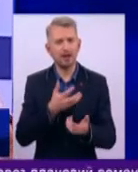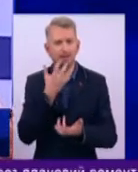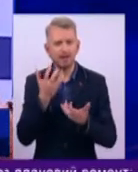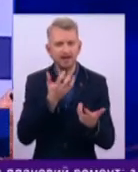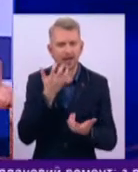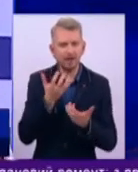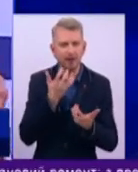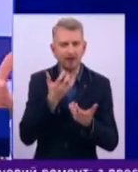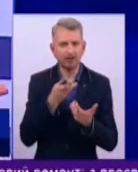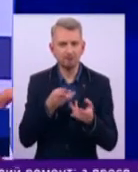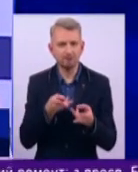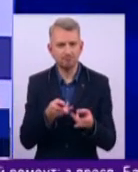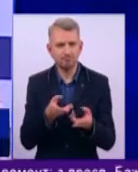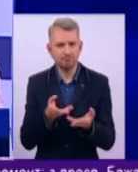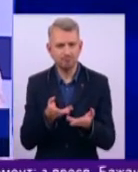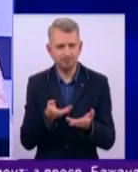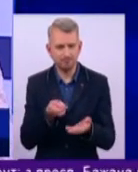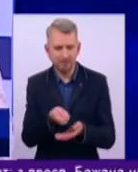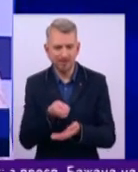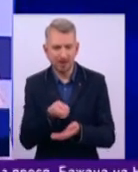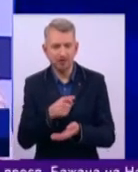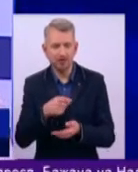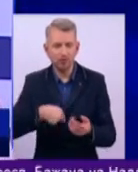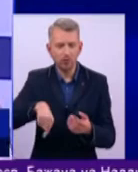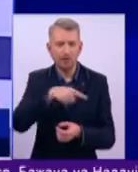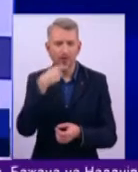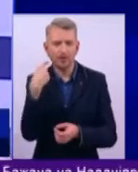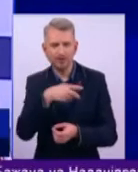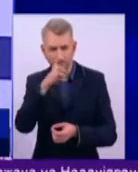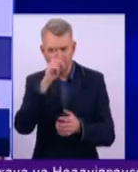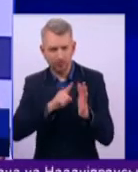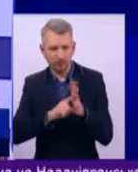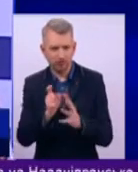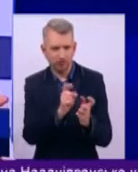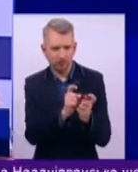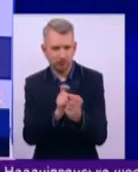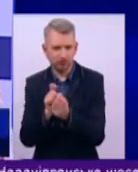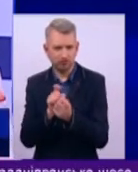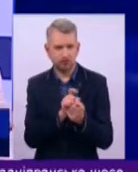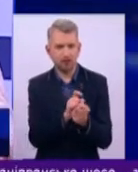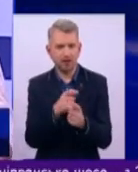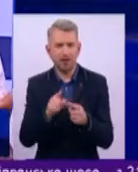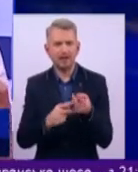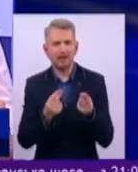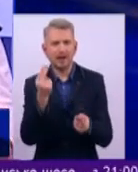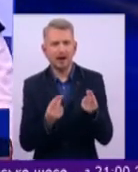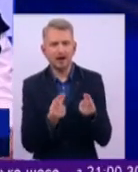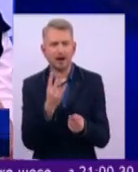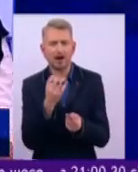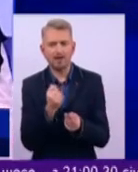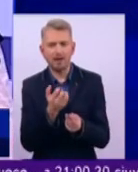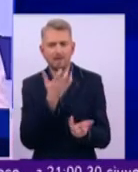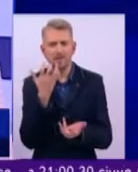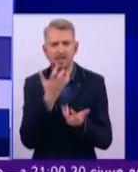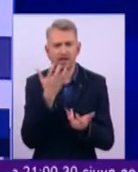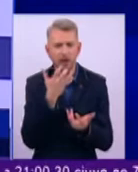певної пательні для того, щоб оточення в Російській Федерації почало між собою гристися. Тобто це гра насправді на підігрівання